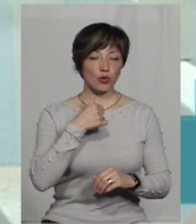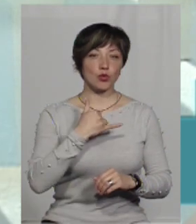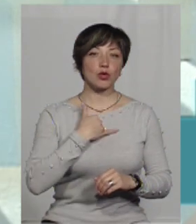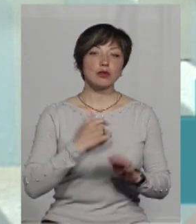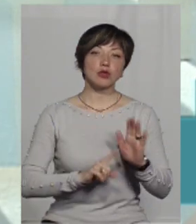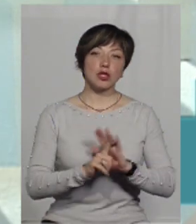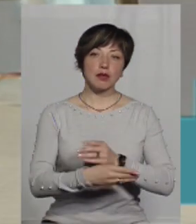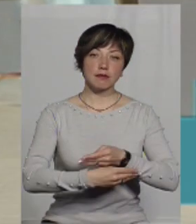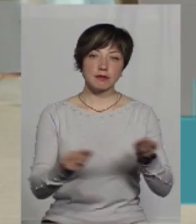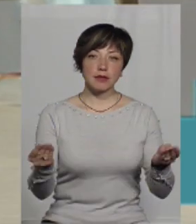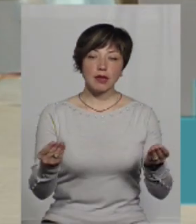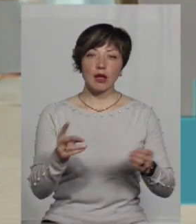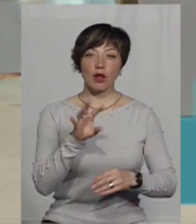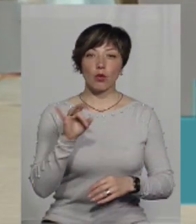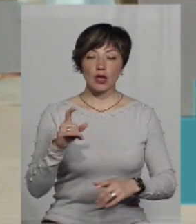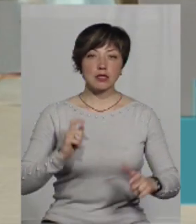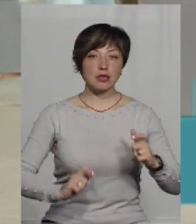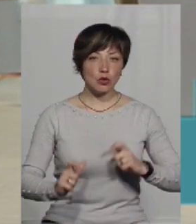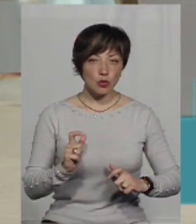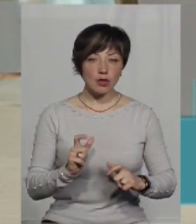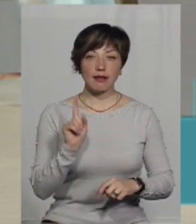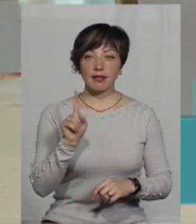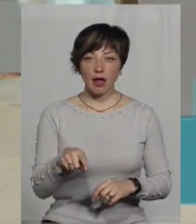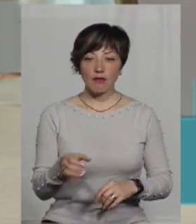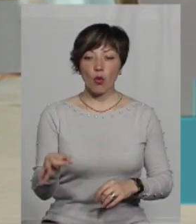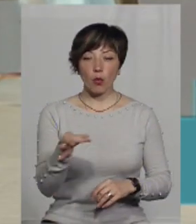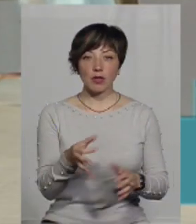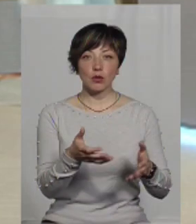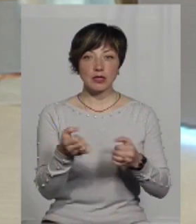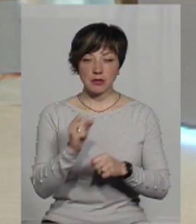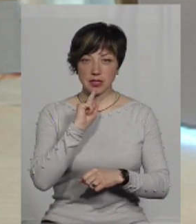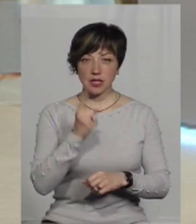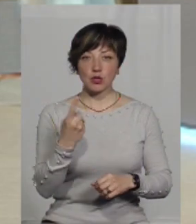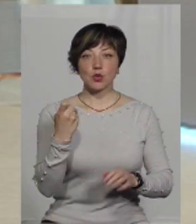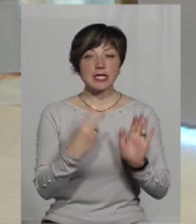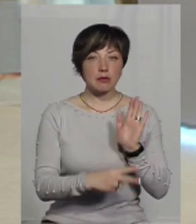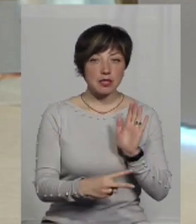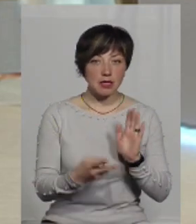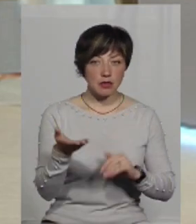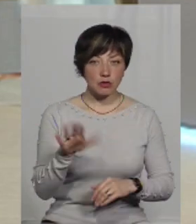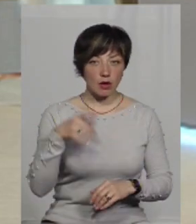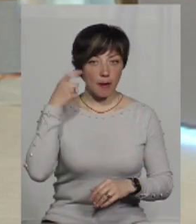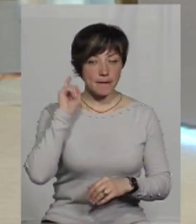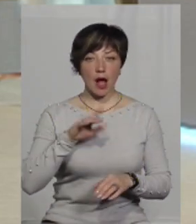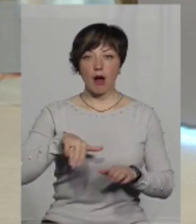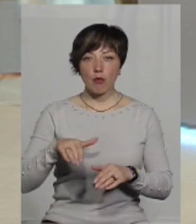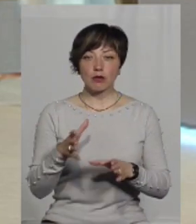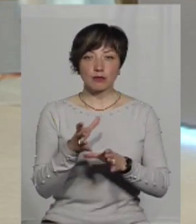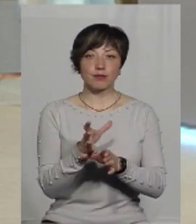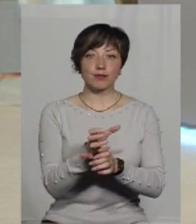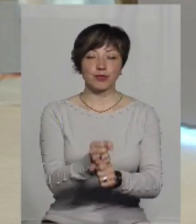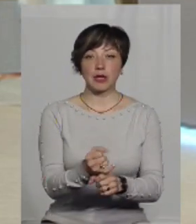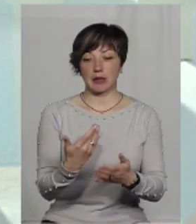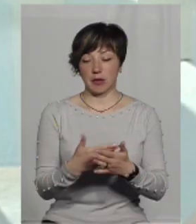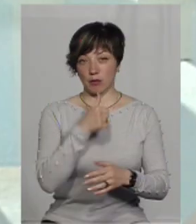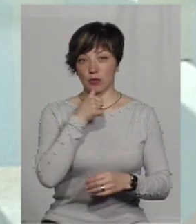нас почали видаватися теж в Лор-інституті. Навіть область отримувала за рік 170 апаратів, а потім все